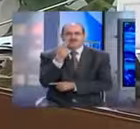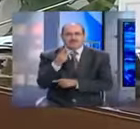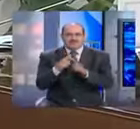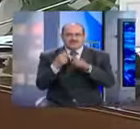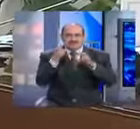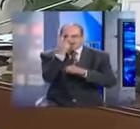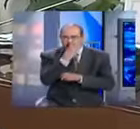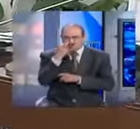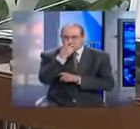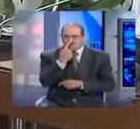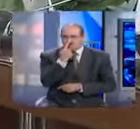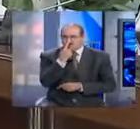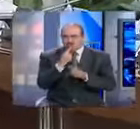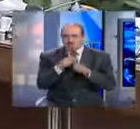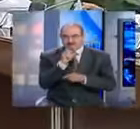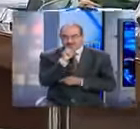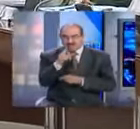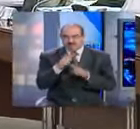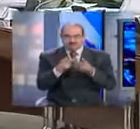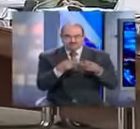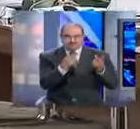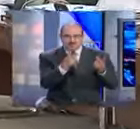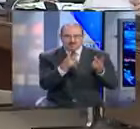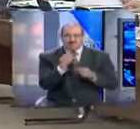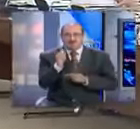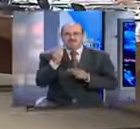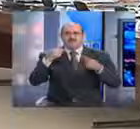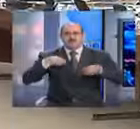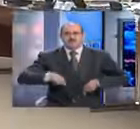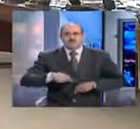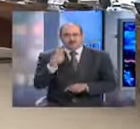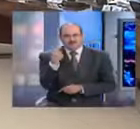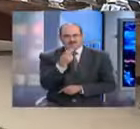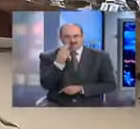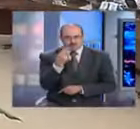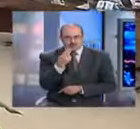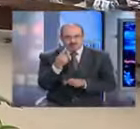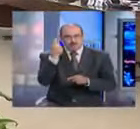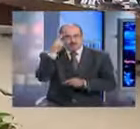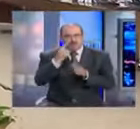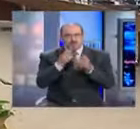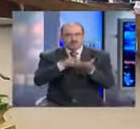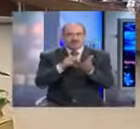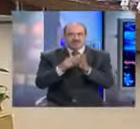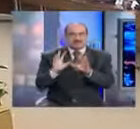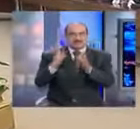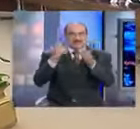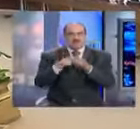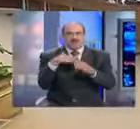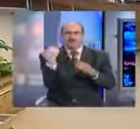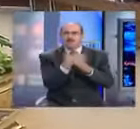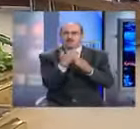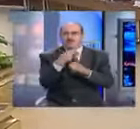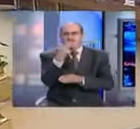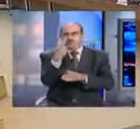والبحث العلمي. وبعد العرض الذي قدمه السيد وزير التعليم العالي والبحث العلمي حول مشروعي إنشاء مدرسة